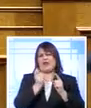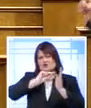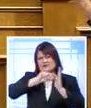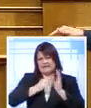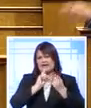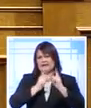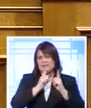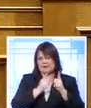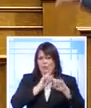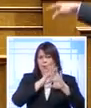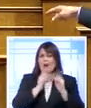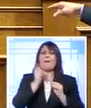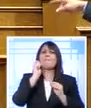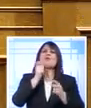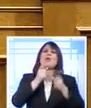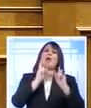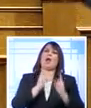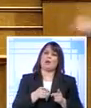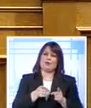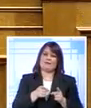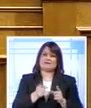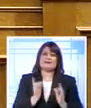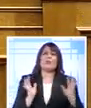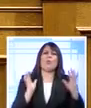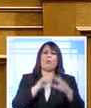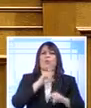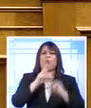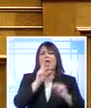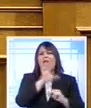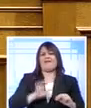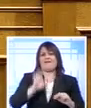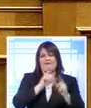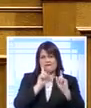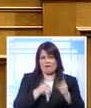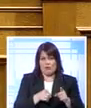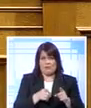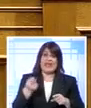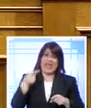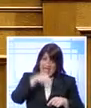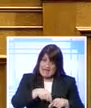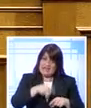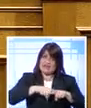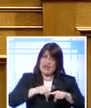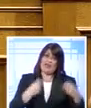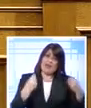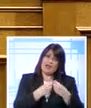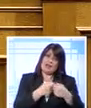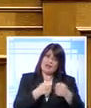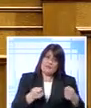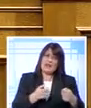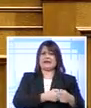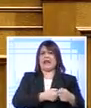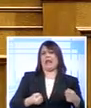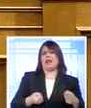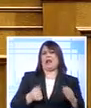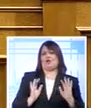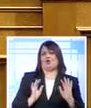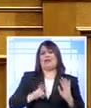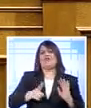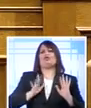και οι πολιτικές που αποφασίζονται στις συνόδους κορυφής και που εσείς εδώ έρχεστε και εφαρμόζετε. Οι πολιτικές της λιτότητας.